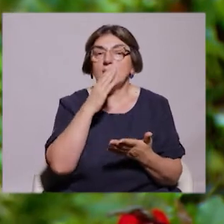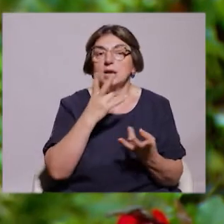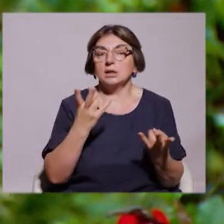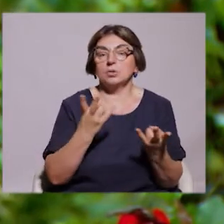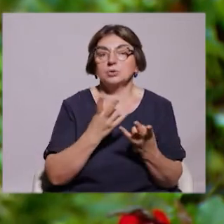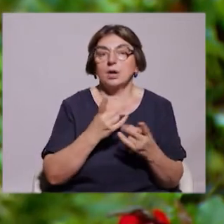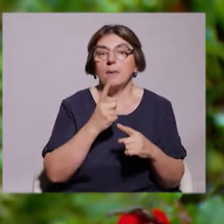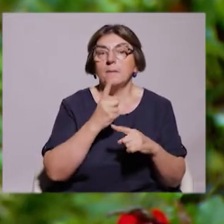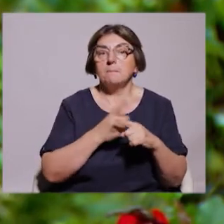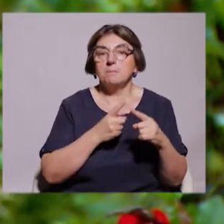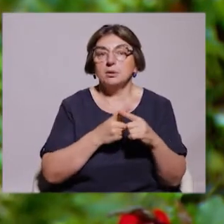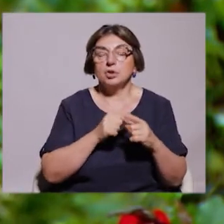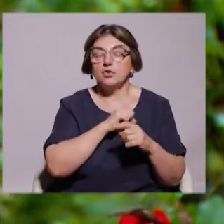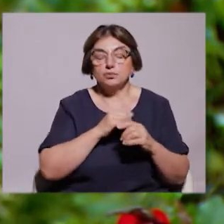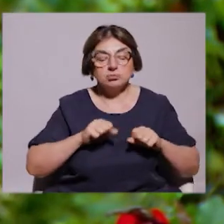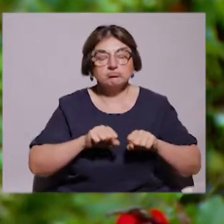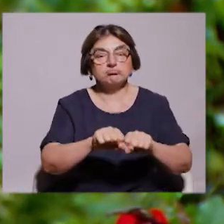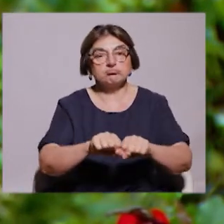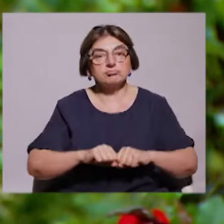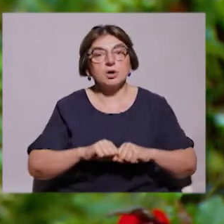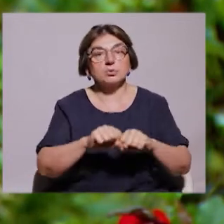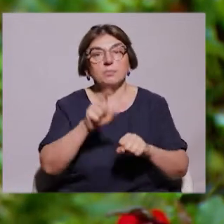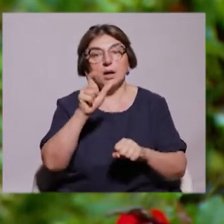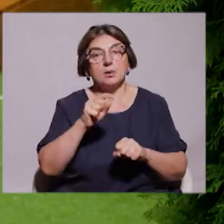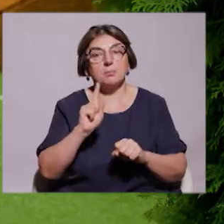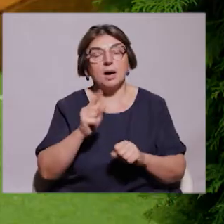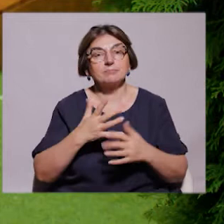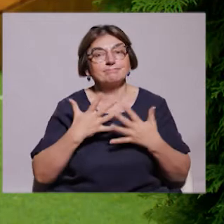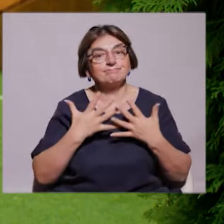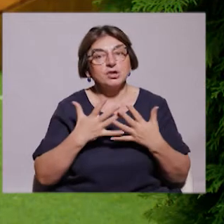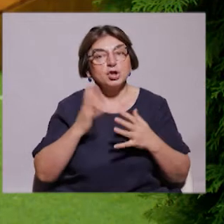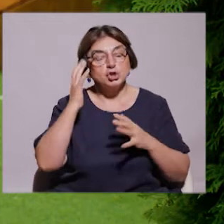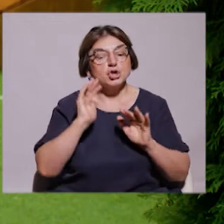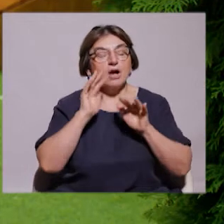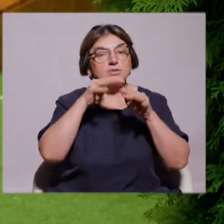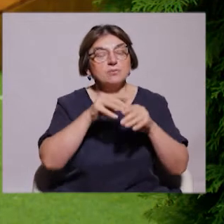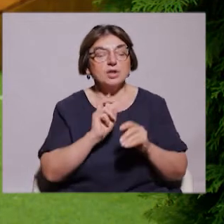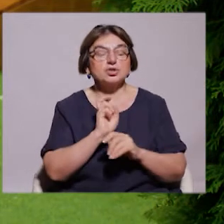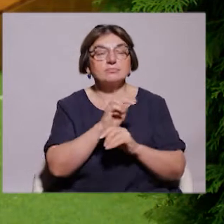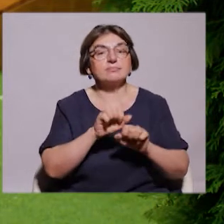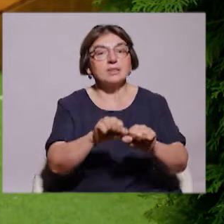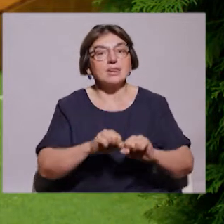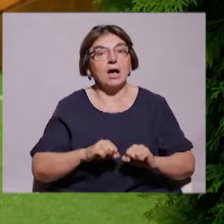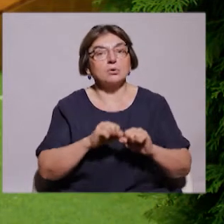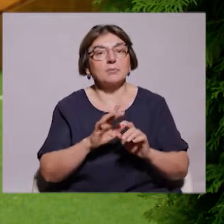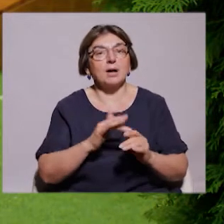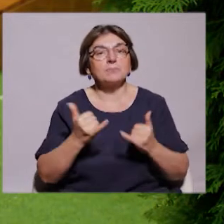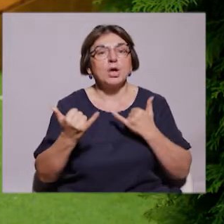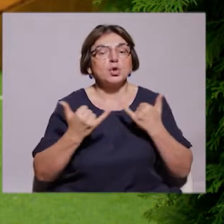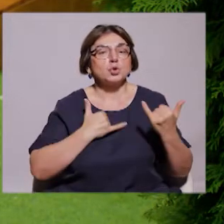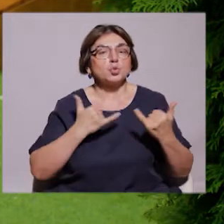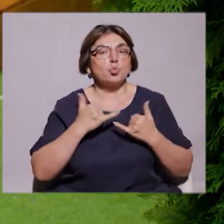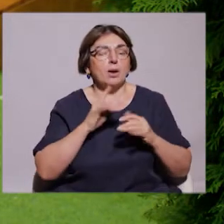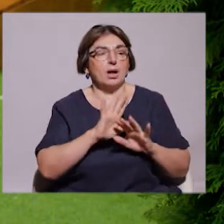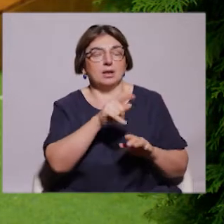მაგრამ თავდაპირველად ისინი ერიდებოდნენ შავ ზღვაში ნაოსნობას და რატომ? არასტუმართ მოყარე ზღვას ეძახდნენ შავ ზღვას.